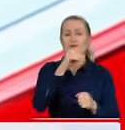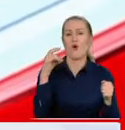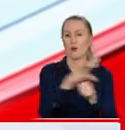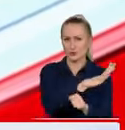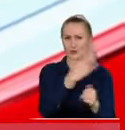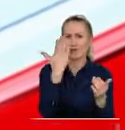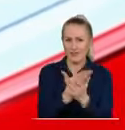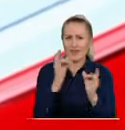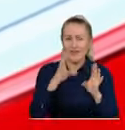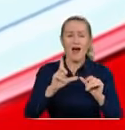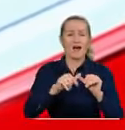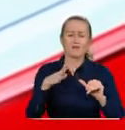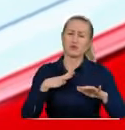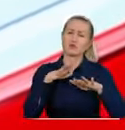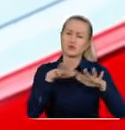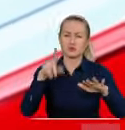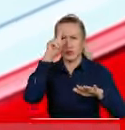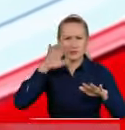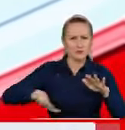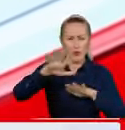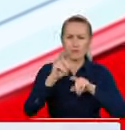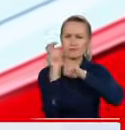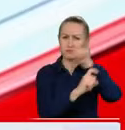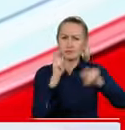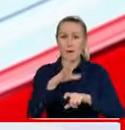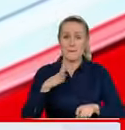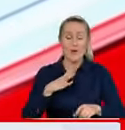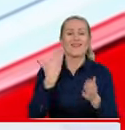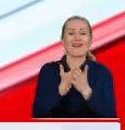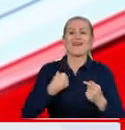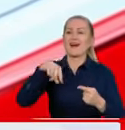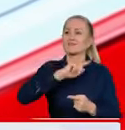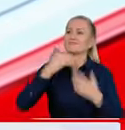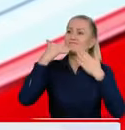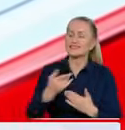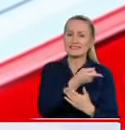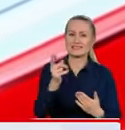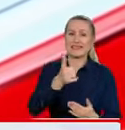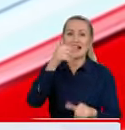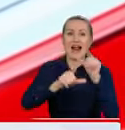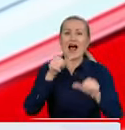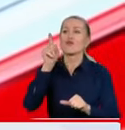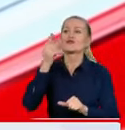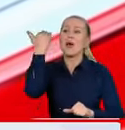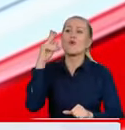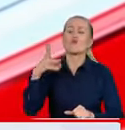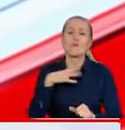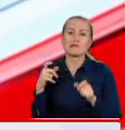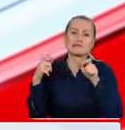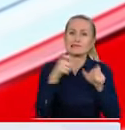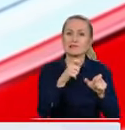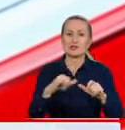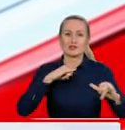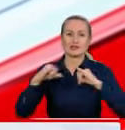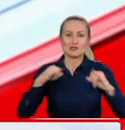został odrzucony po szerokich społecznych protestach, dlatego pragnę podziękować tym wszystkim, którzy kilka lat temu wymogli na rządzie Prawa i Sprawiedliwości